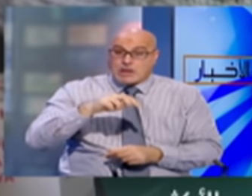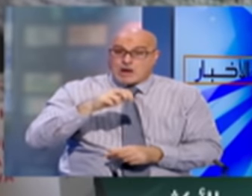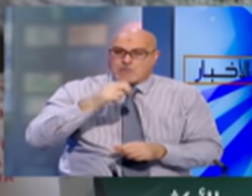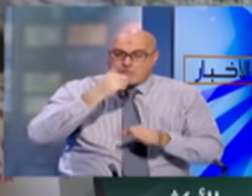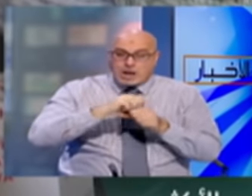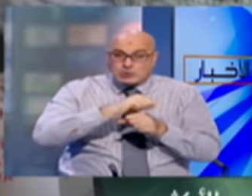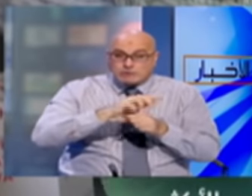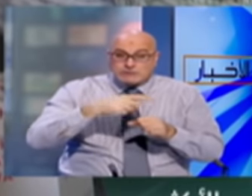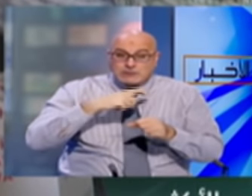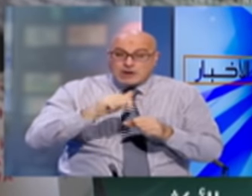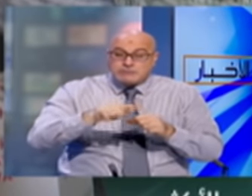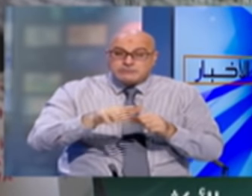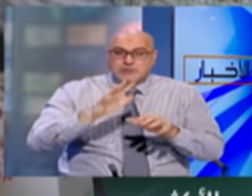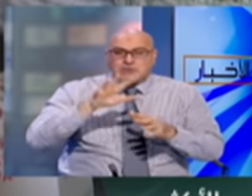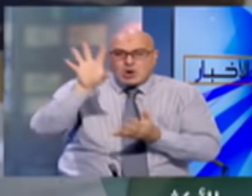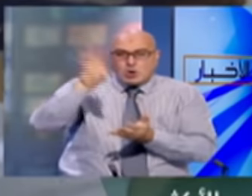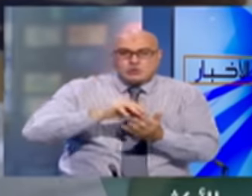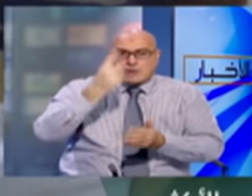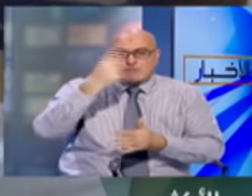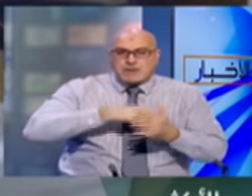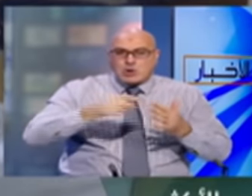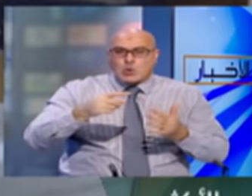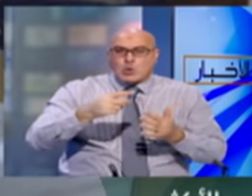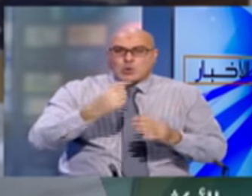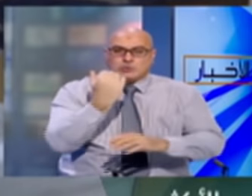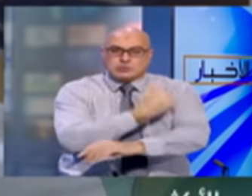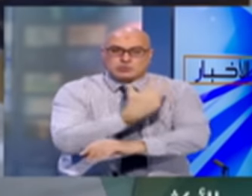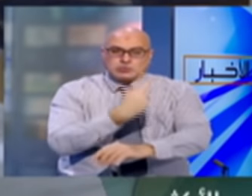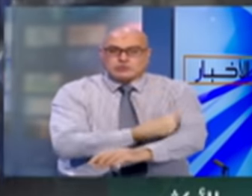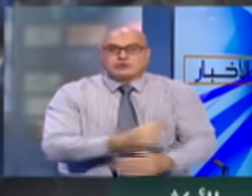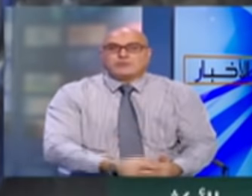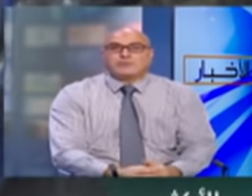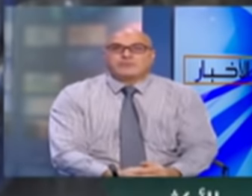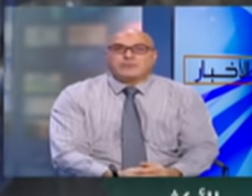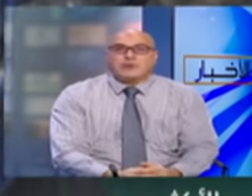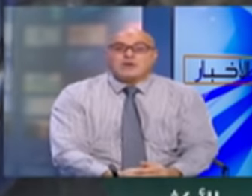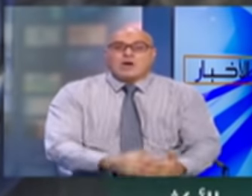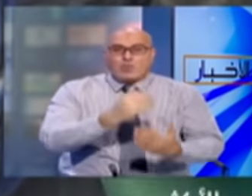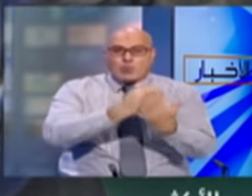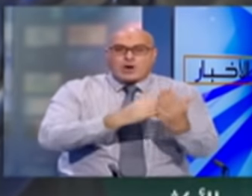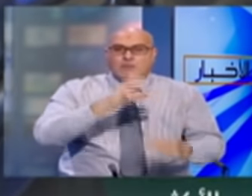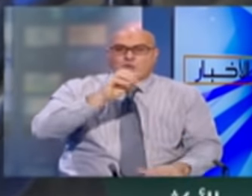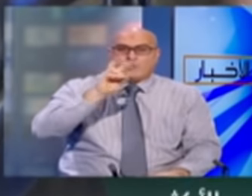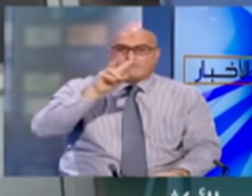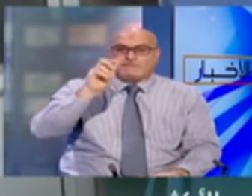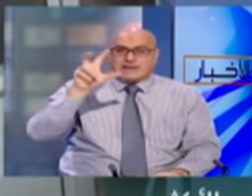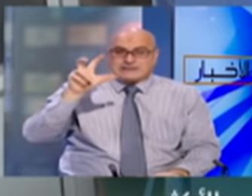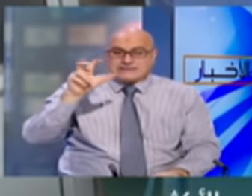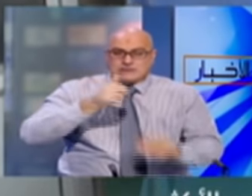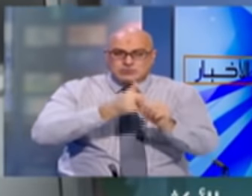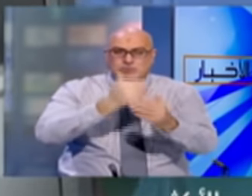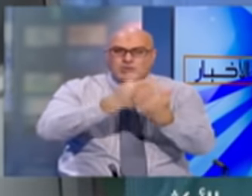تضررا وصول 1 مليون جرعة. للتذكير فإن برنامج كوفاكس تابع لمنظمة الصحة